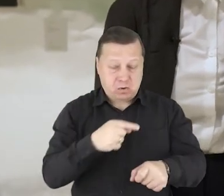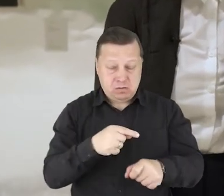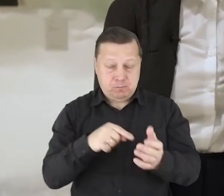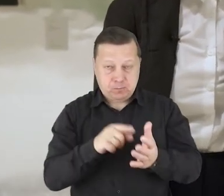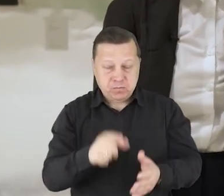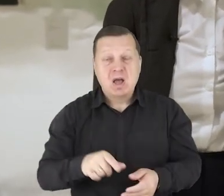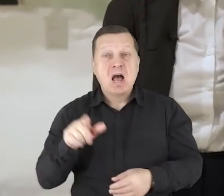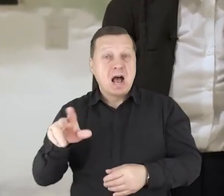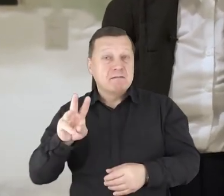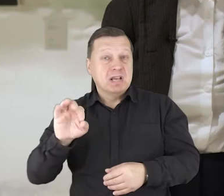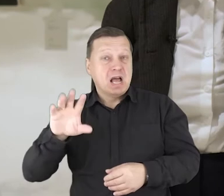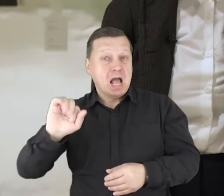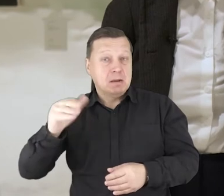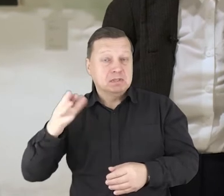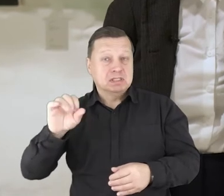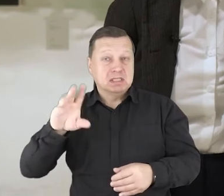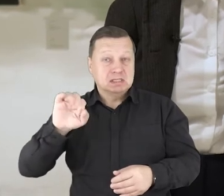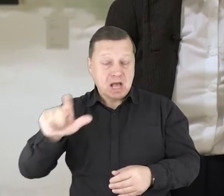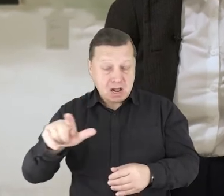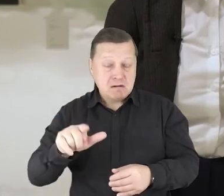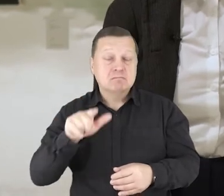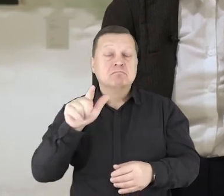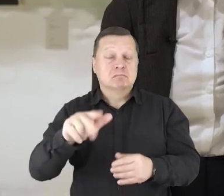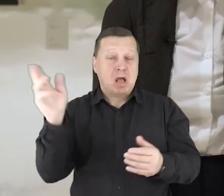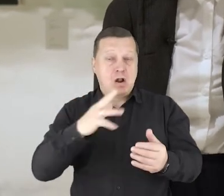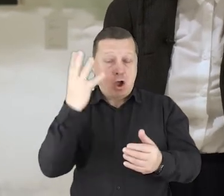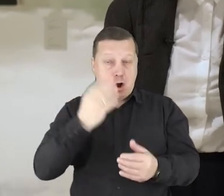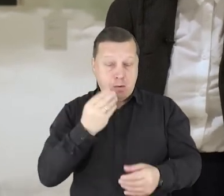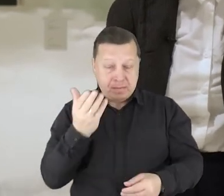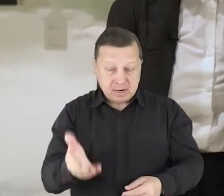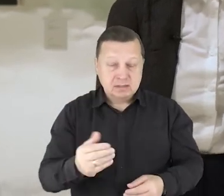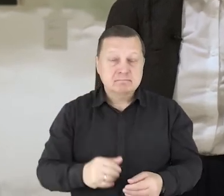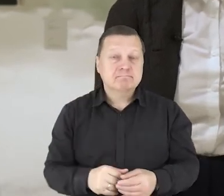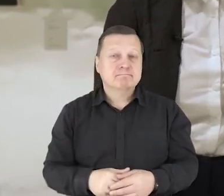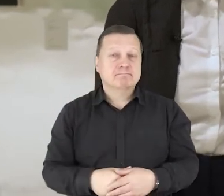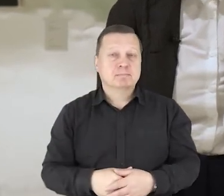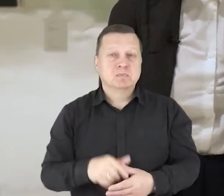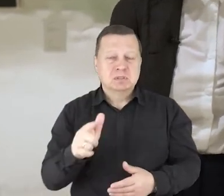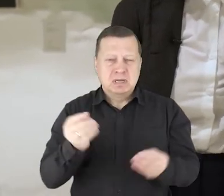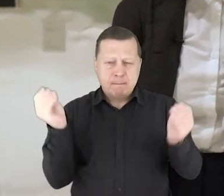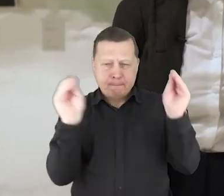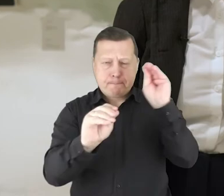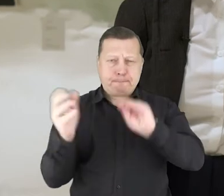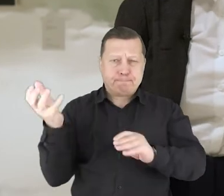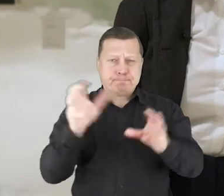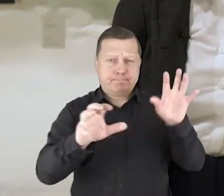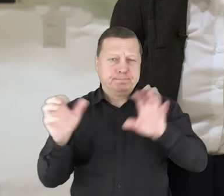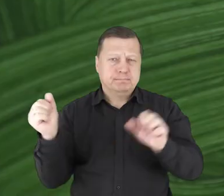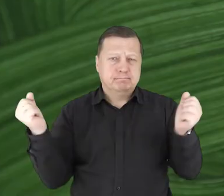Wilhelm Sasnal namalował obraz, w którym realistyczne przedstawienie takiego